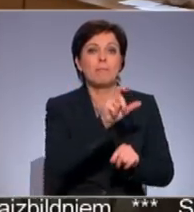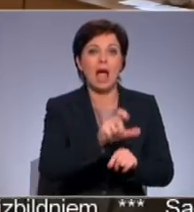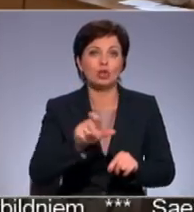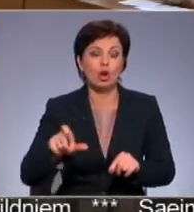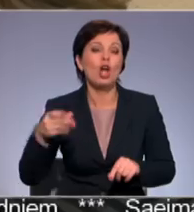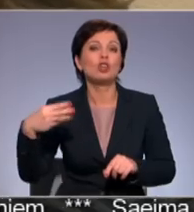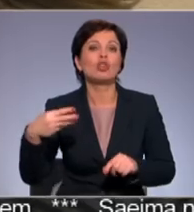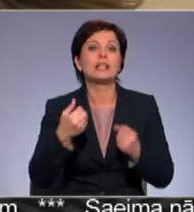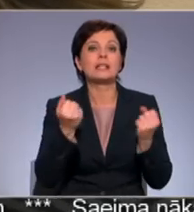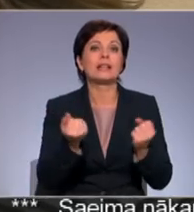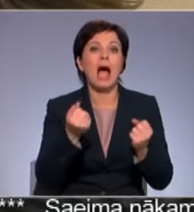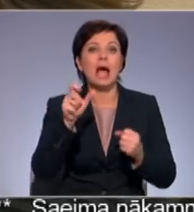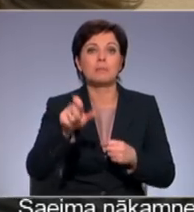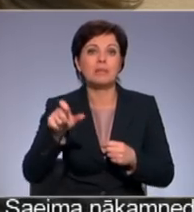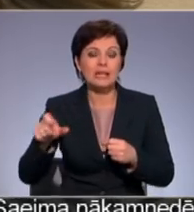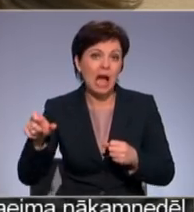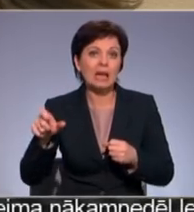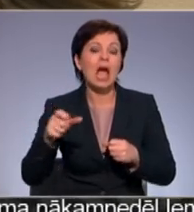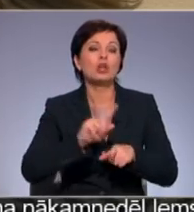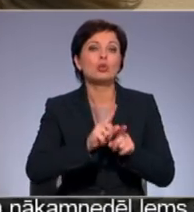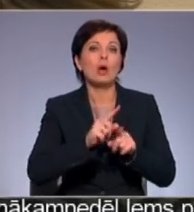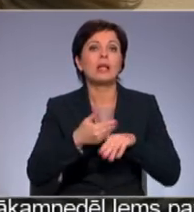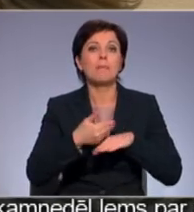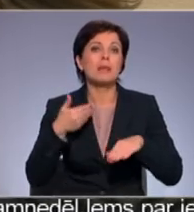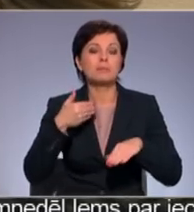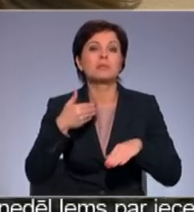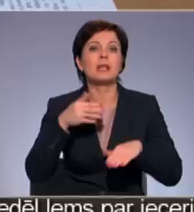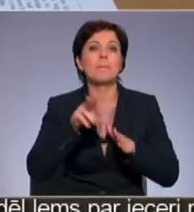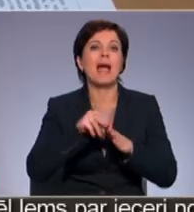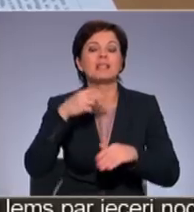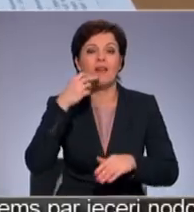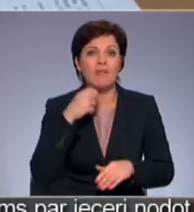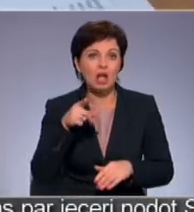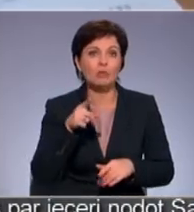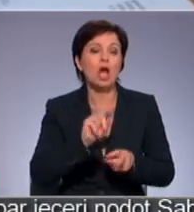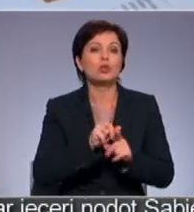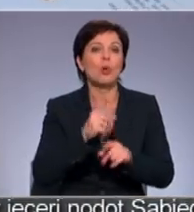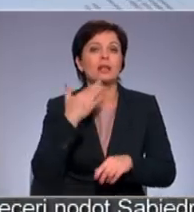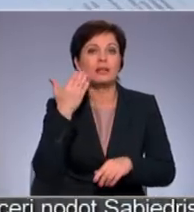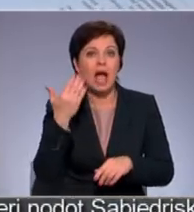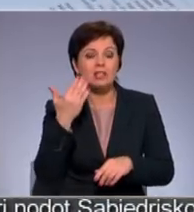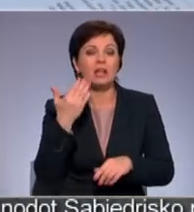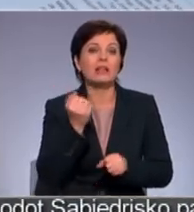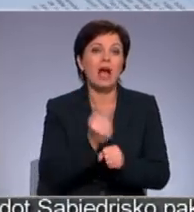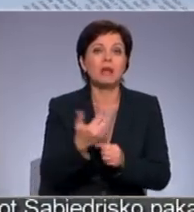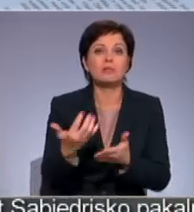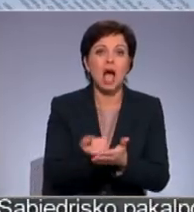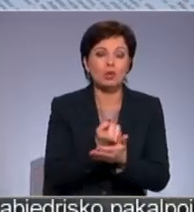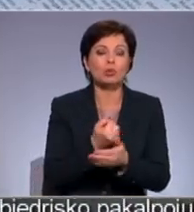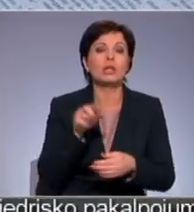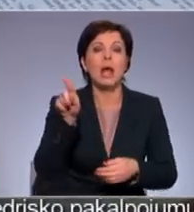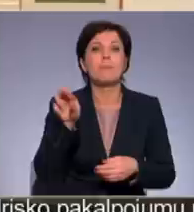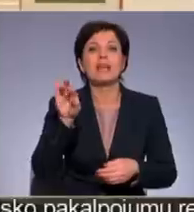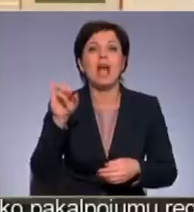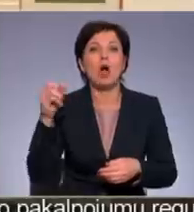40 darbinieki. Lielākoties skolotāji pirms pensijas vecumā. Skolotāji necer, ka darbs viņiem atradīsies Priekuļu